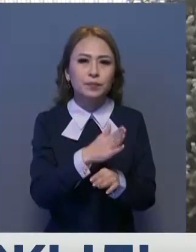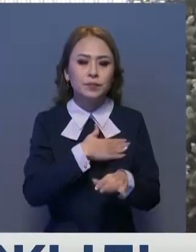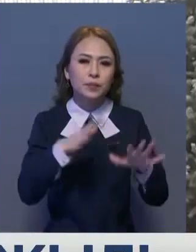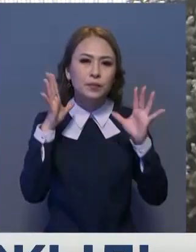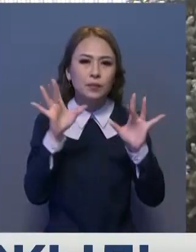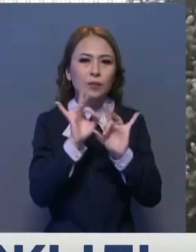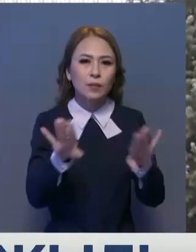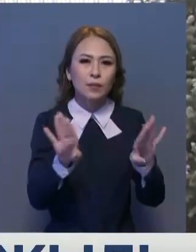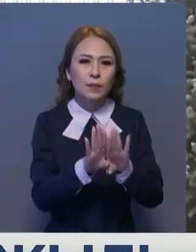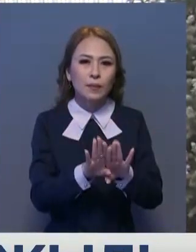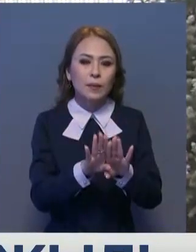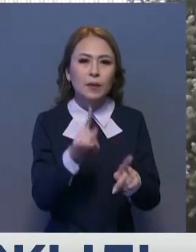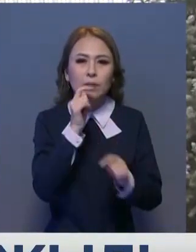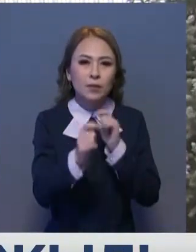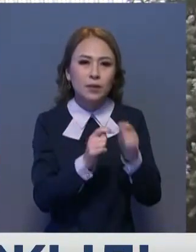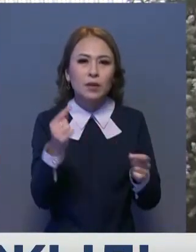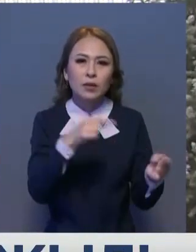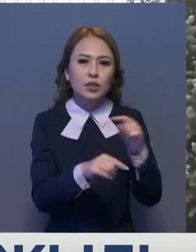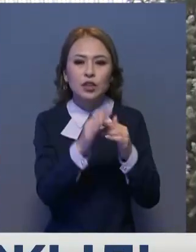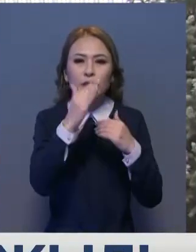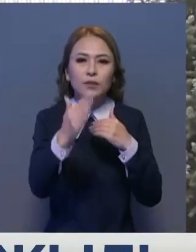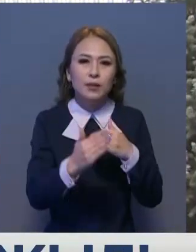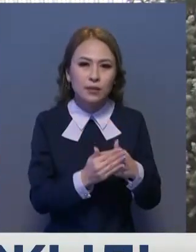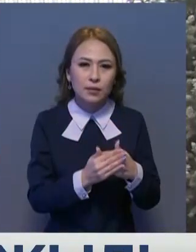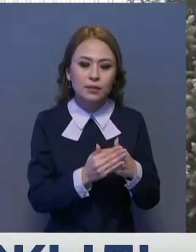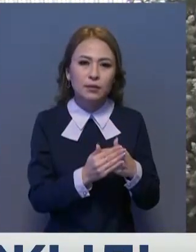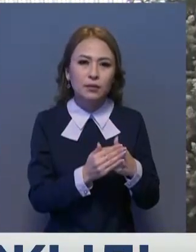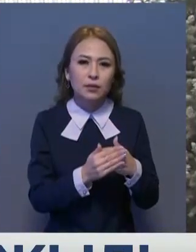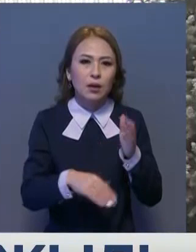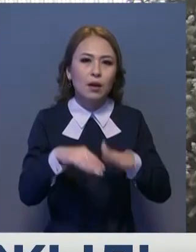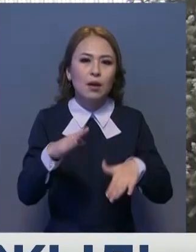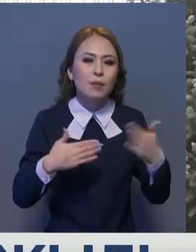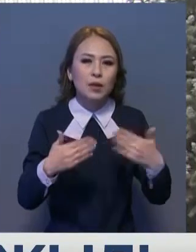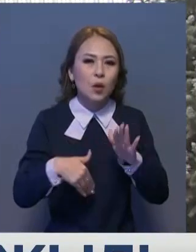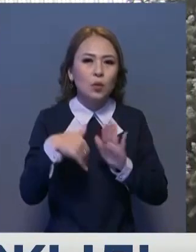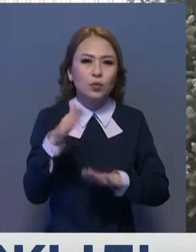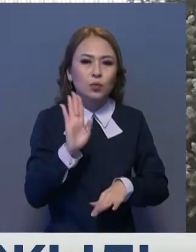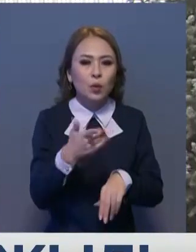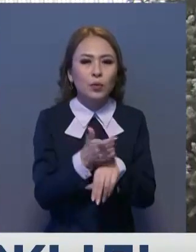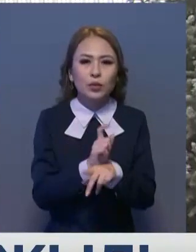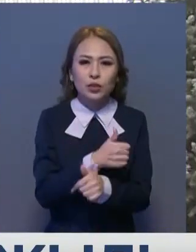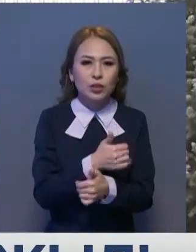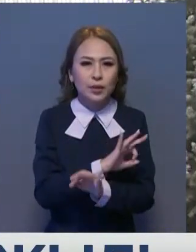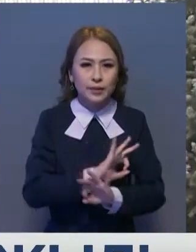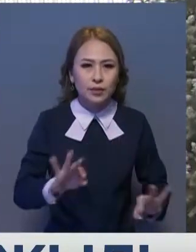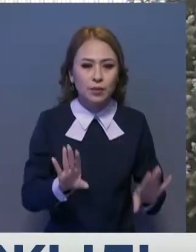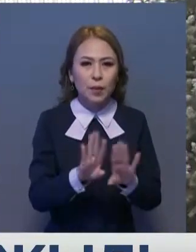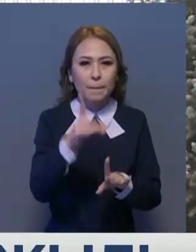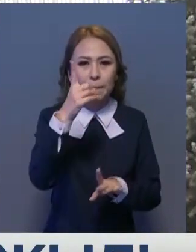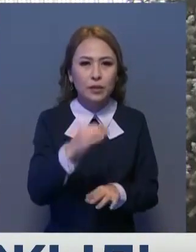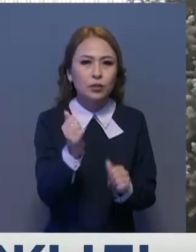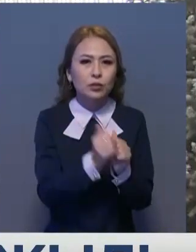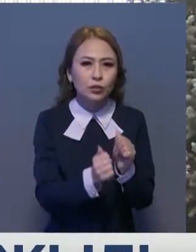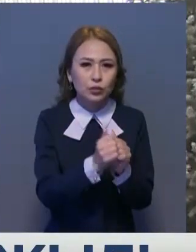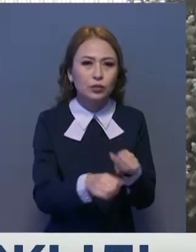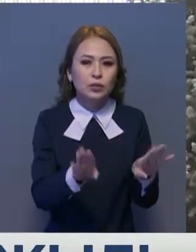айтып кеткен ғой, бір-біріне сыйлық жасаңдар, өйткені жақындастырады, қарым-қатынастарың жақсы болады деп. Ол өте жақсы нәрсе. Ол тек қана бір күнде емес, күн